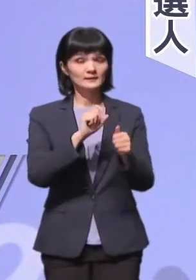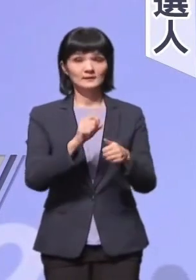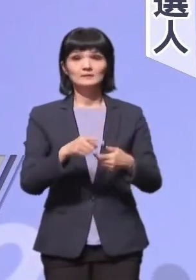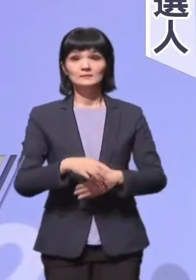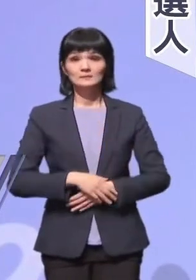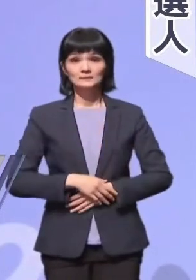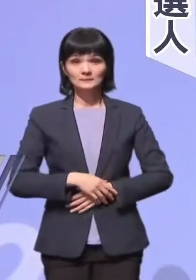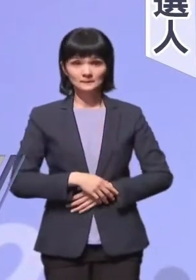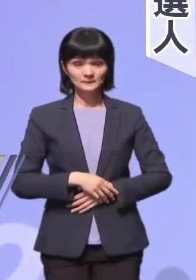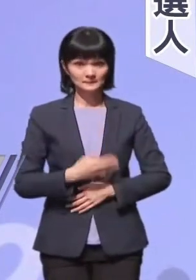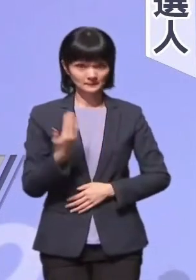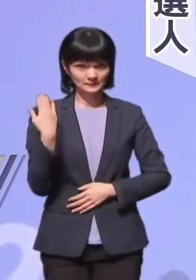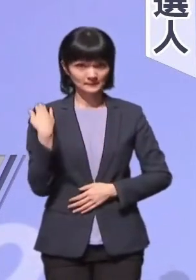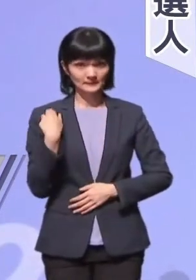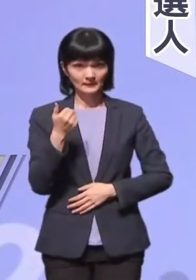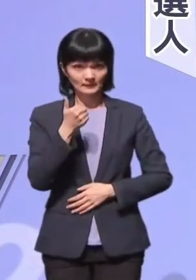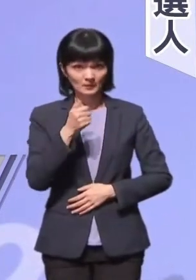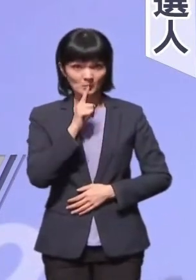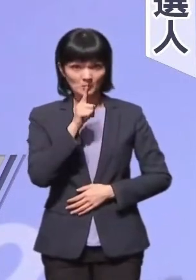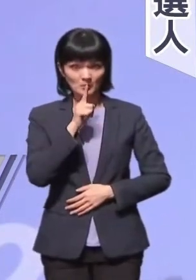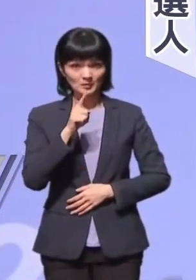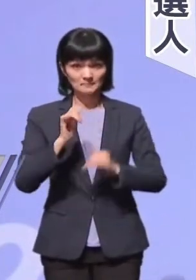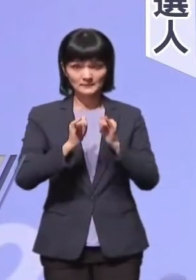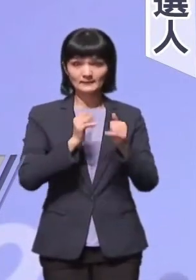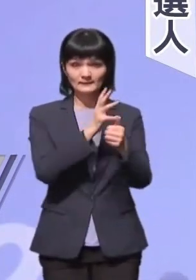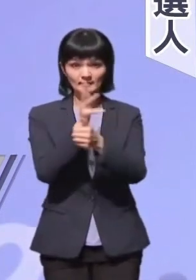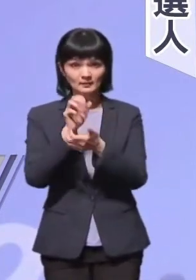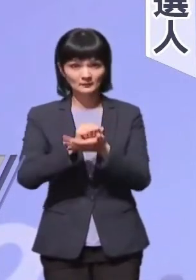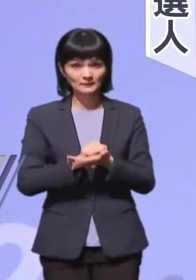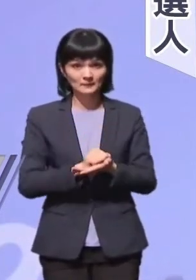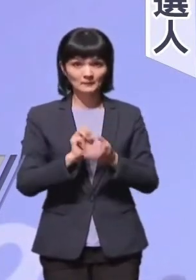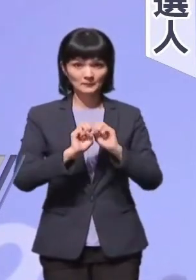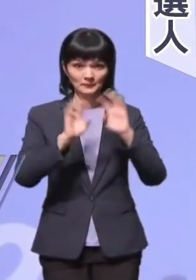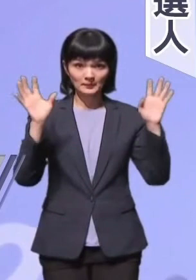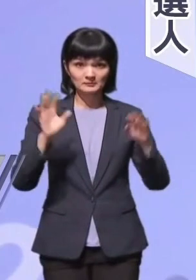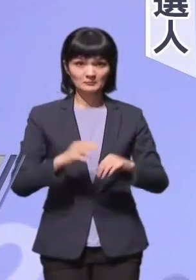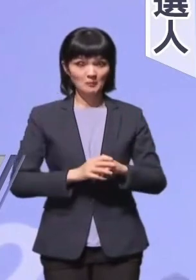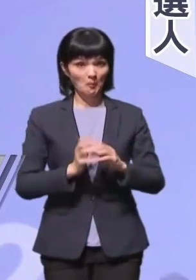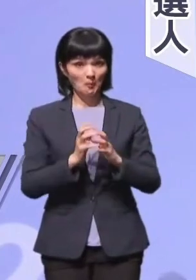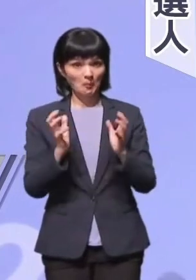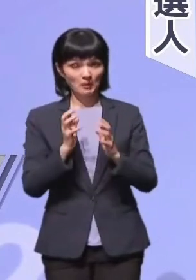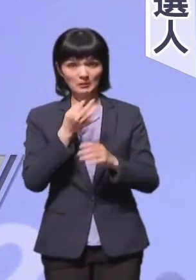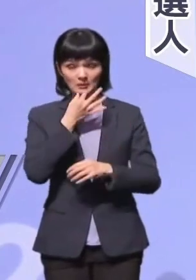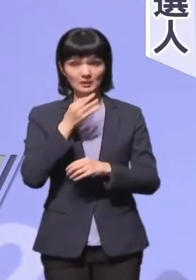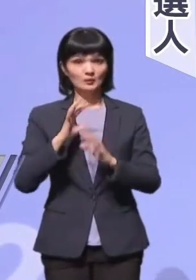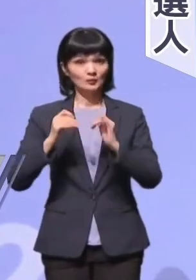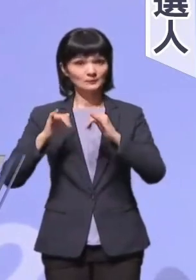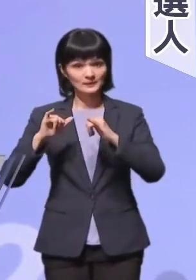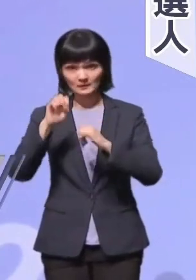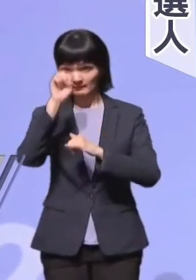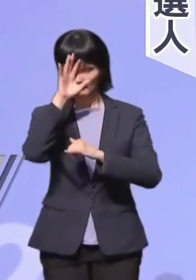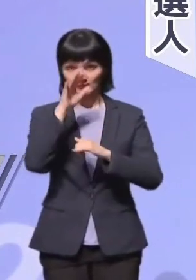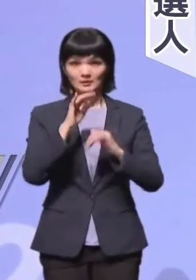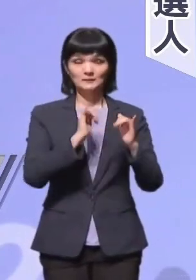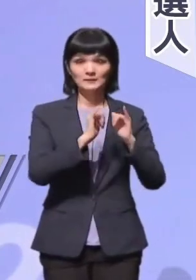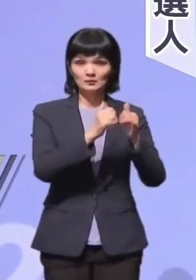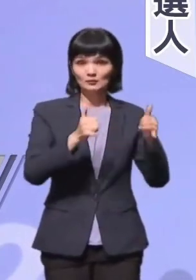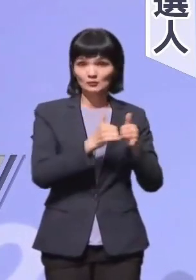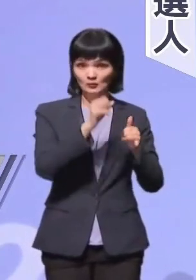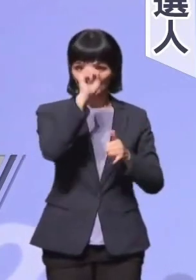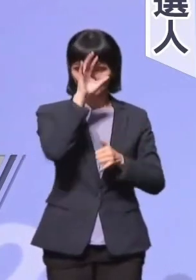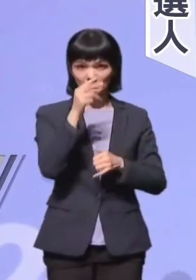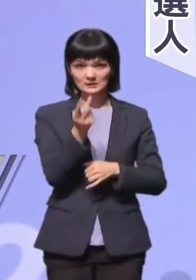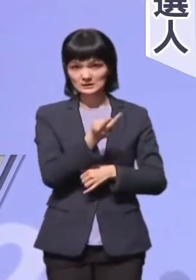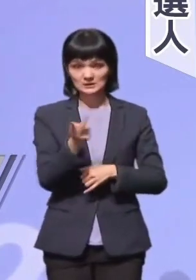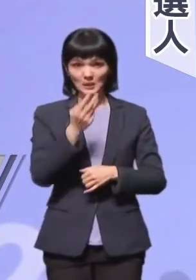赵尚雄先生讲，民调若显示非绿阵营分裂，国民党与民众党就会两败俱伤，所以提